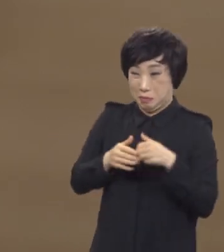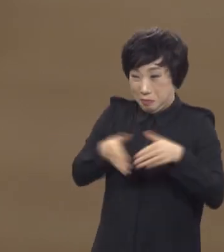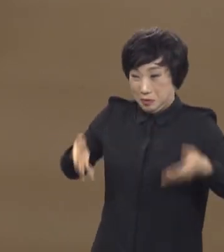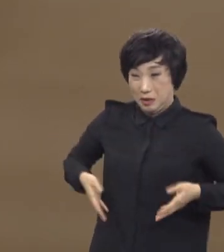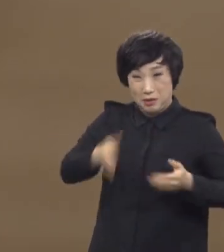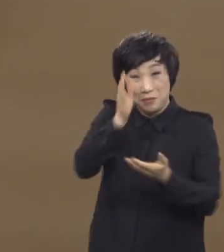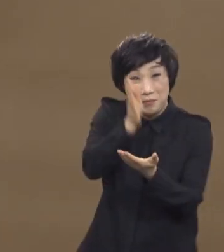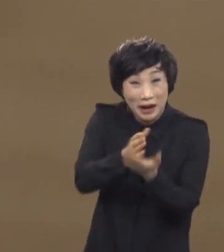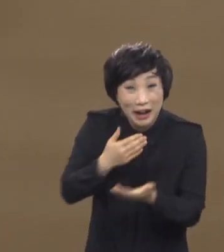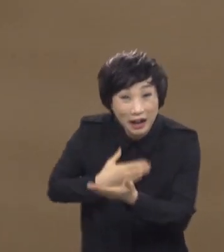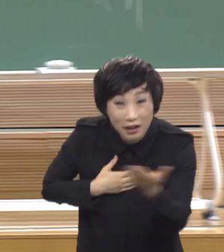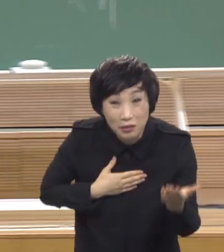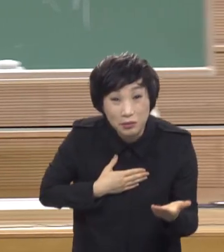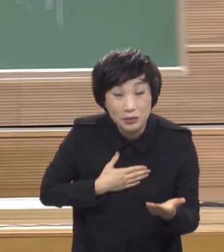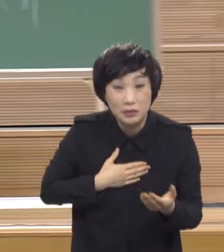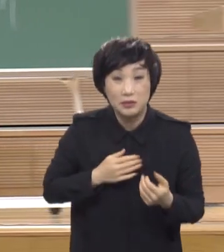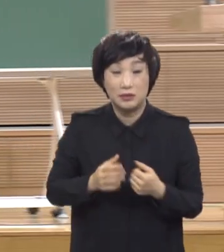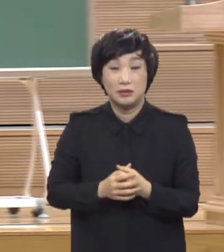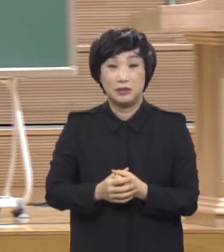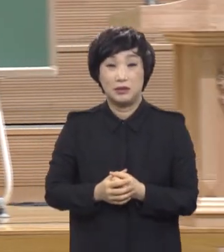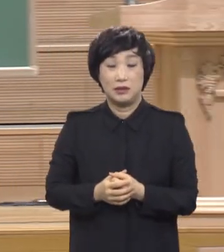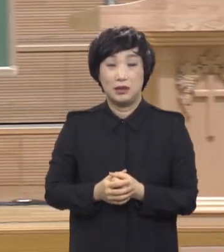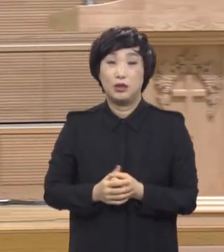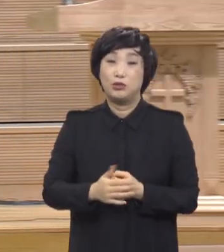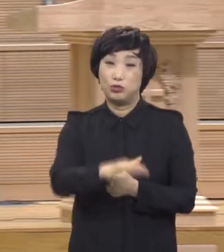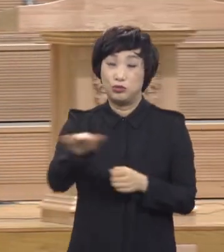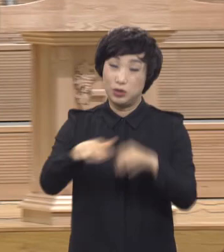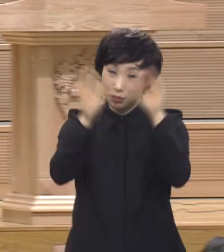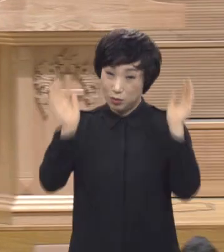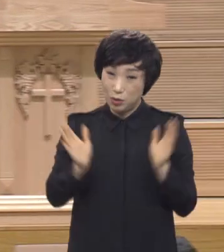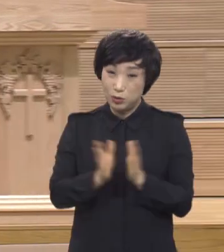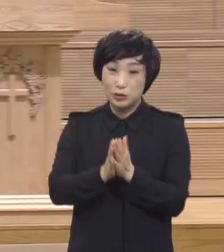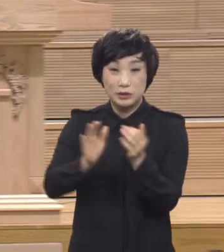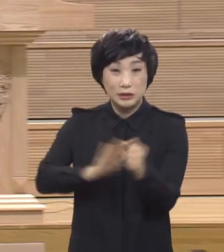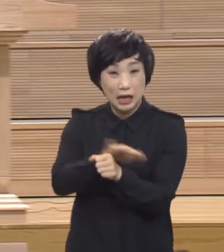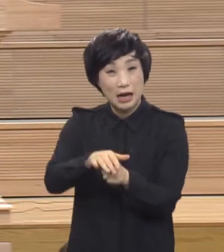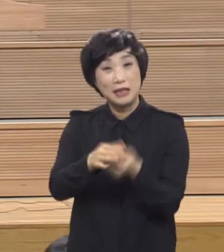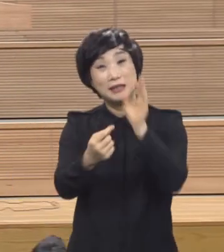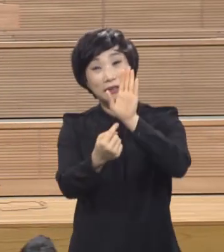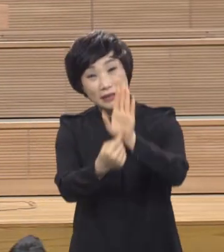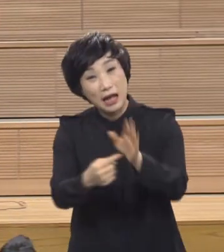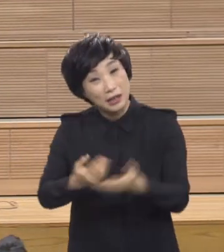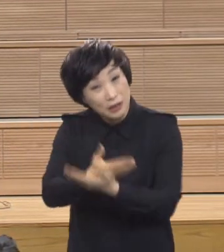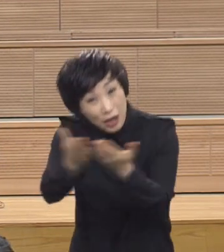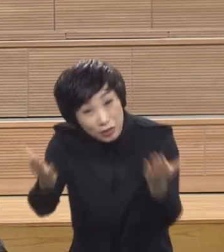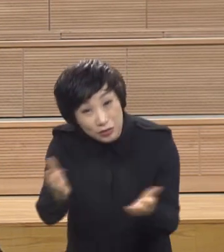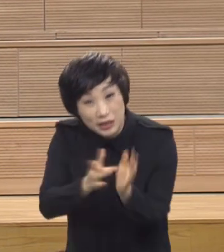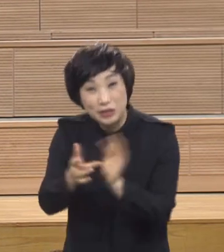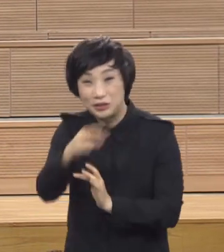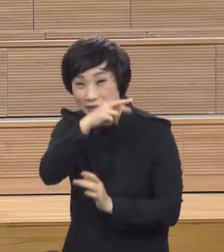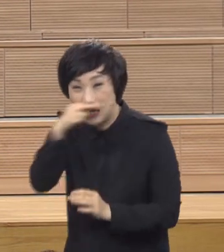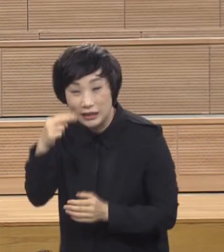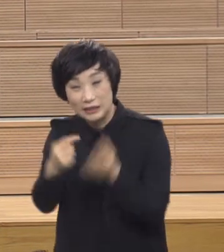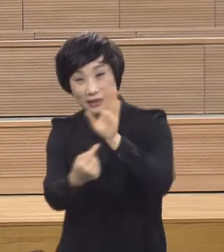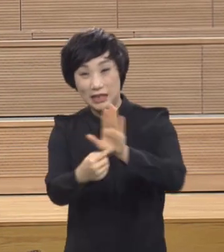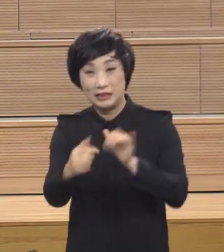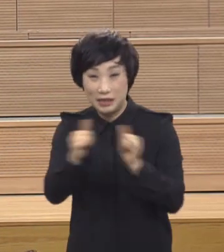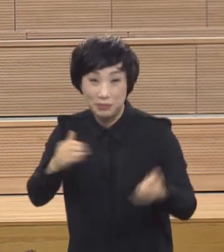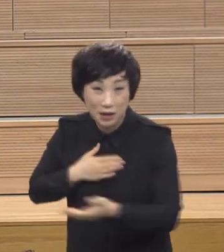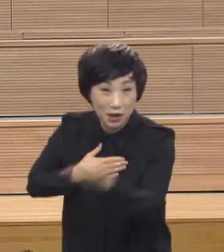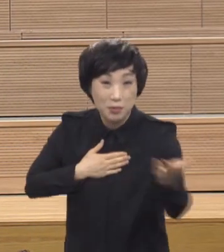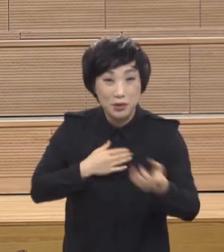이기주의가 되지 말고 우리는 정말로 사랑을 내뿜는 예수의 향기 있는 사람 되기를